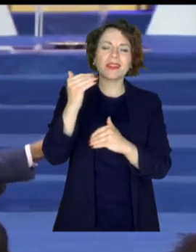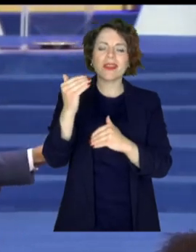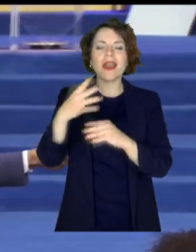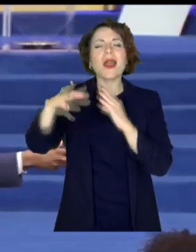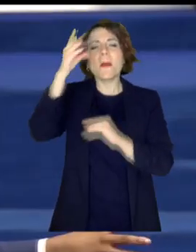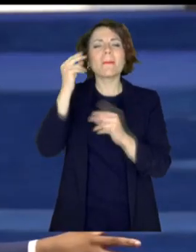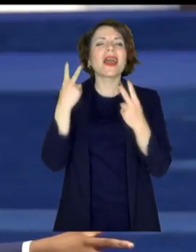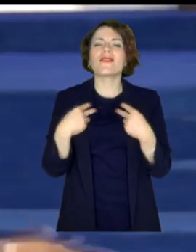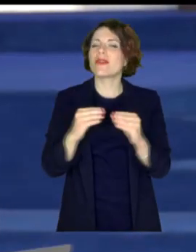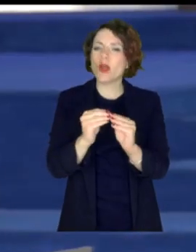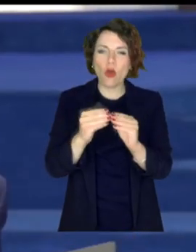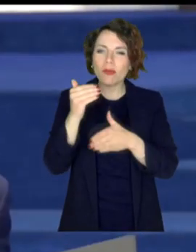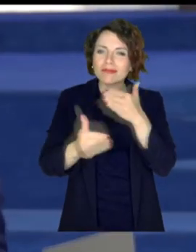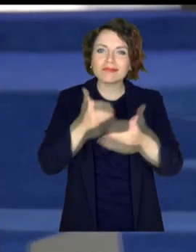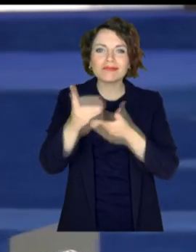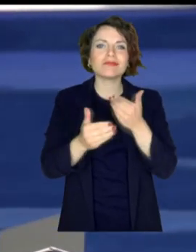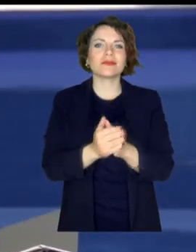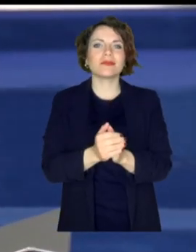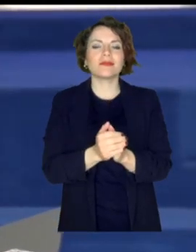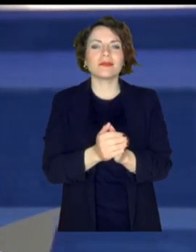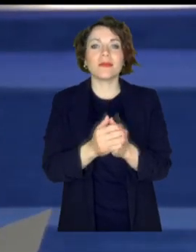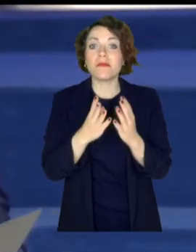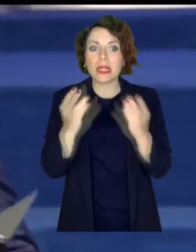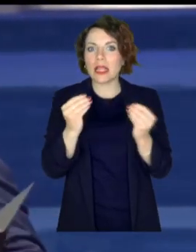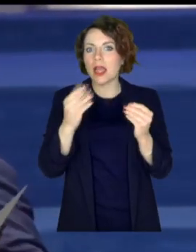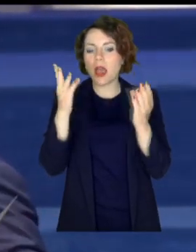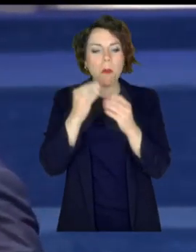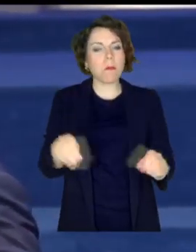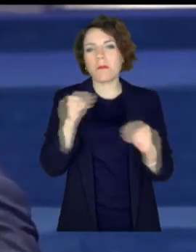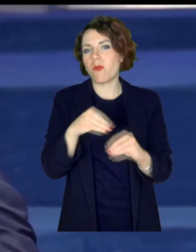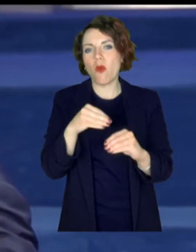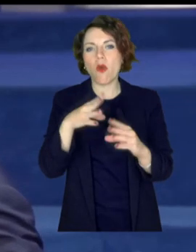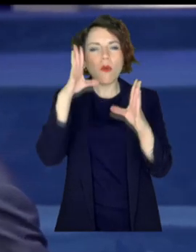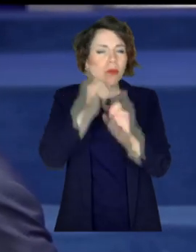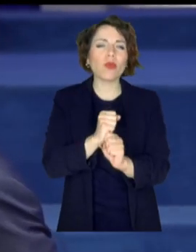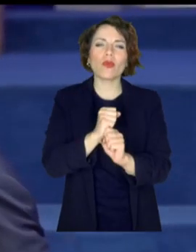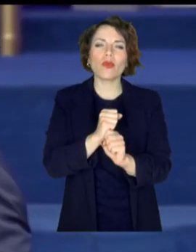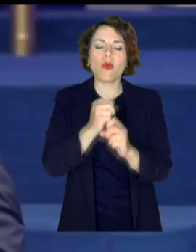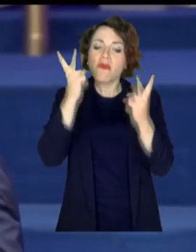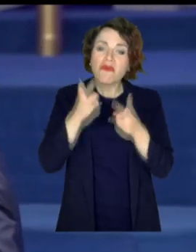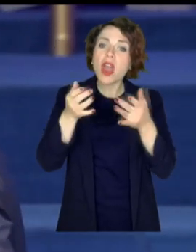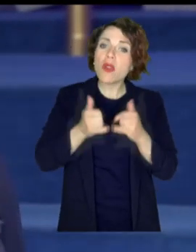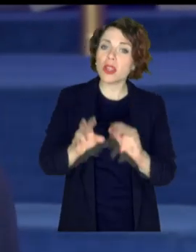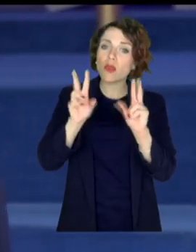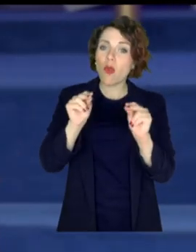nato. Ma in tanti non sanno niente di questo. Sono nati di nuovo, ma non sanno cosa voglia